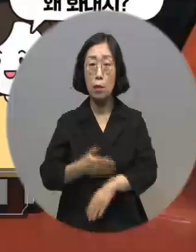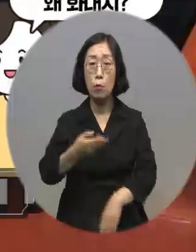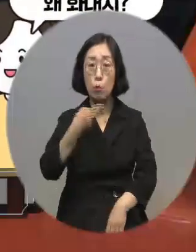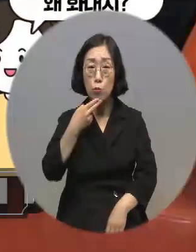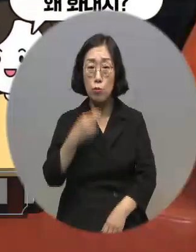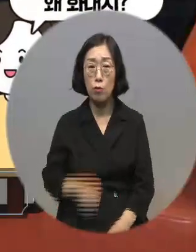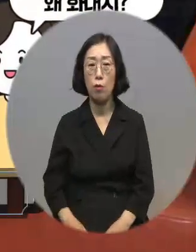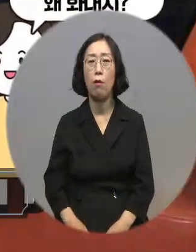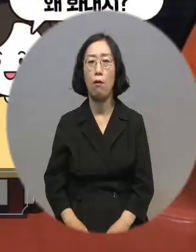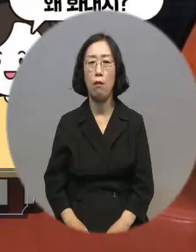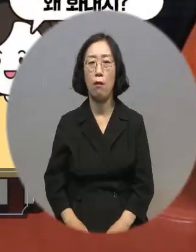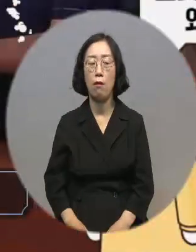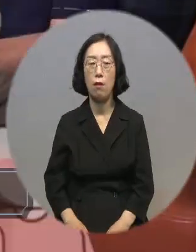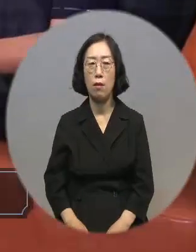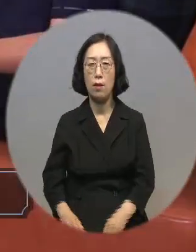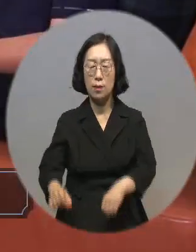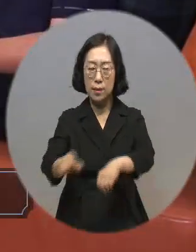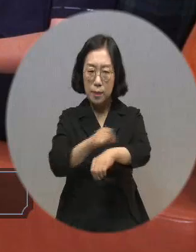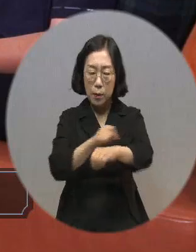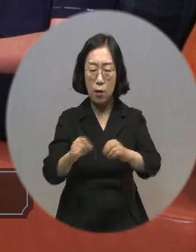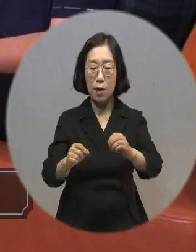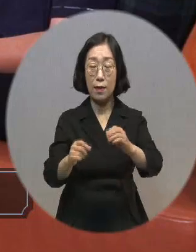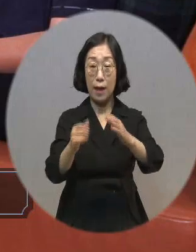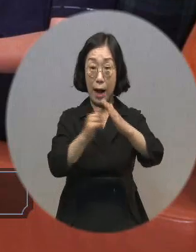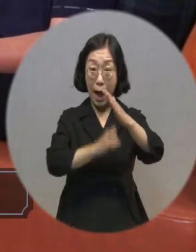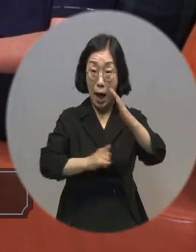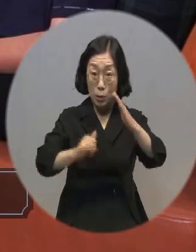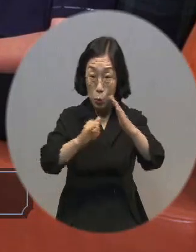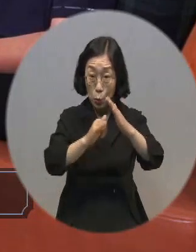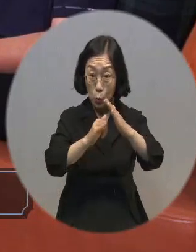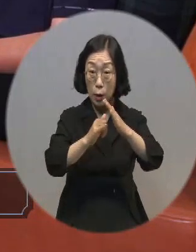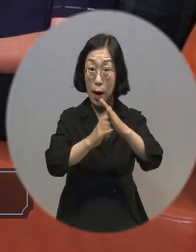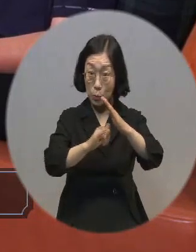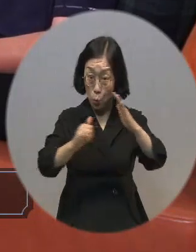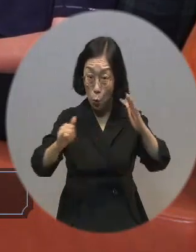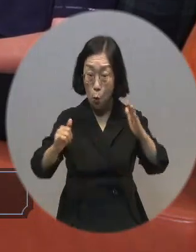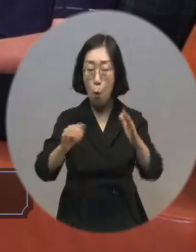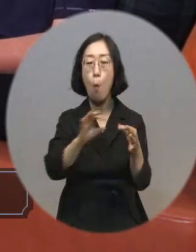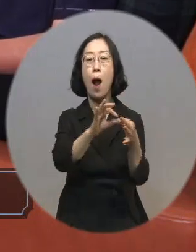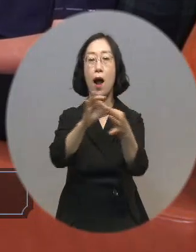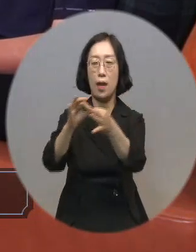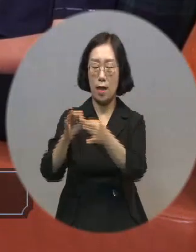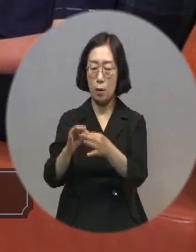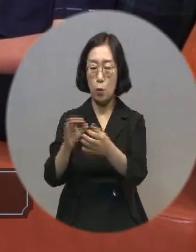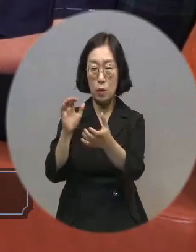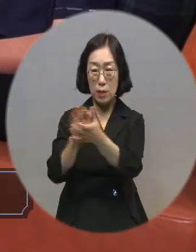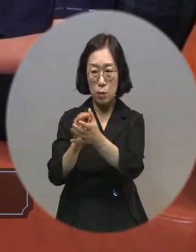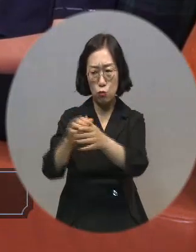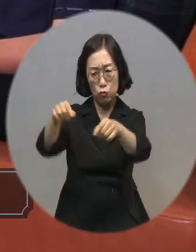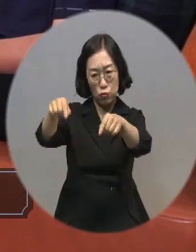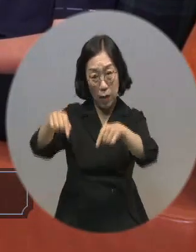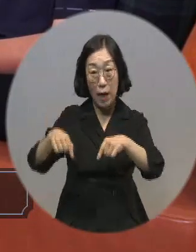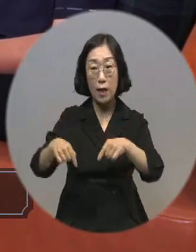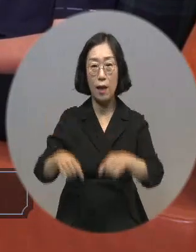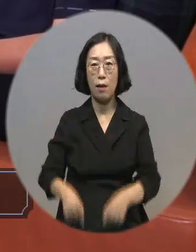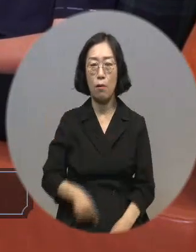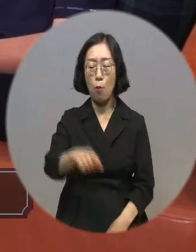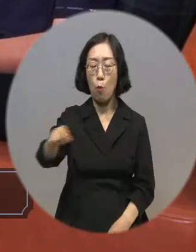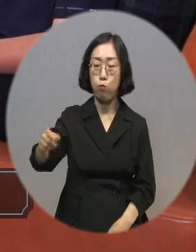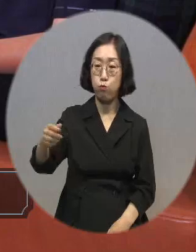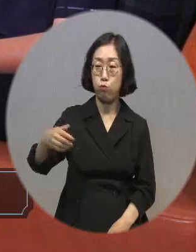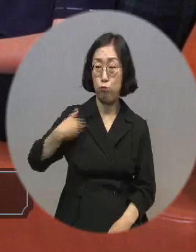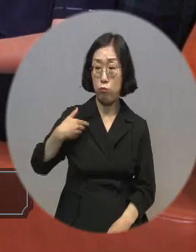보면 독특한 어떤 특별한 가족관계의 무슨 문제 또는 친구와의 문제. 근데 나는 그걸 모르고 그 부분을